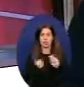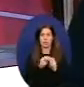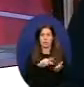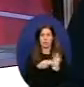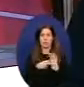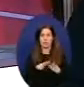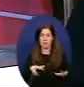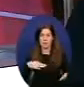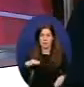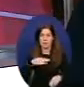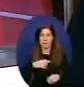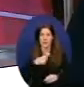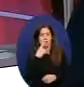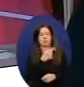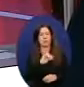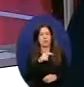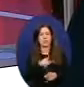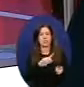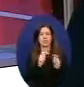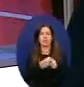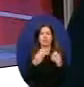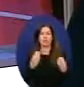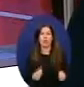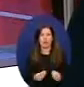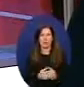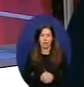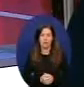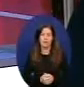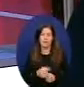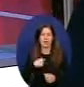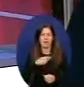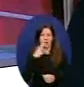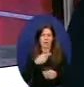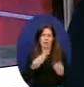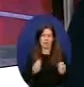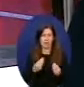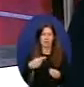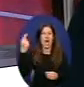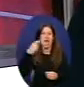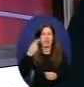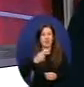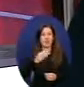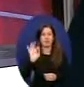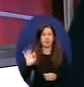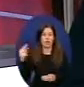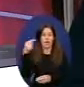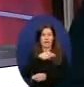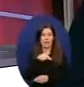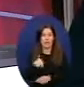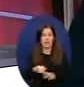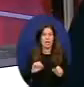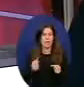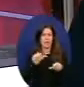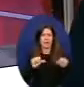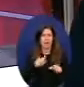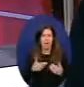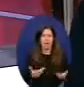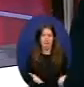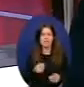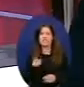לטובה. אבל לפני כן אני מוכרח להגיד מילה. האיומים של הטילים האלה, כל עוד הם קונבנציונליים, הם לא